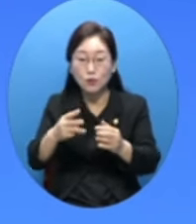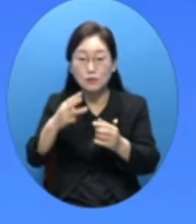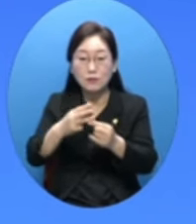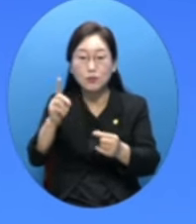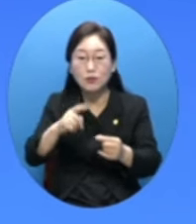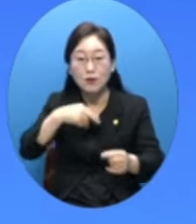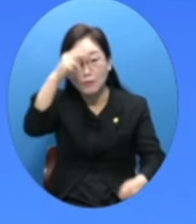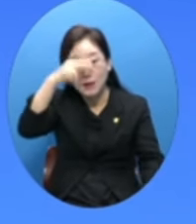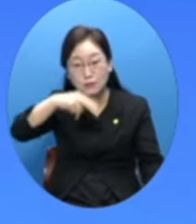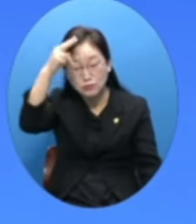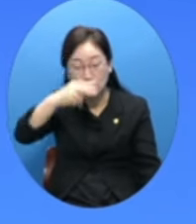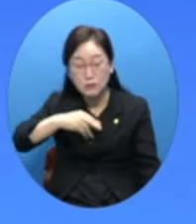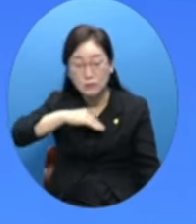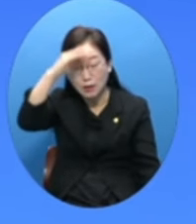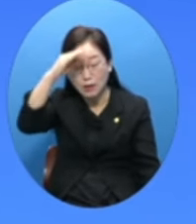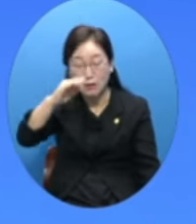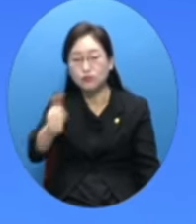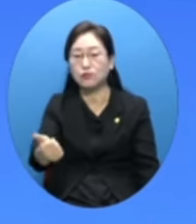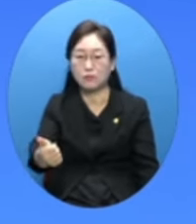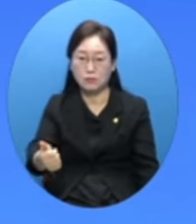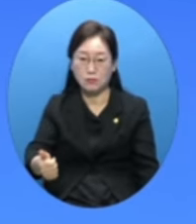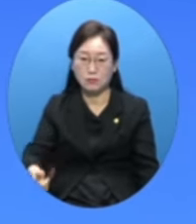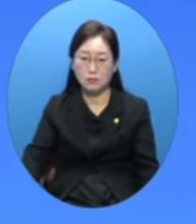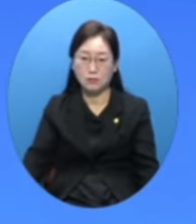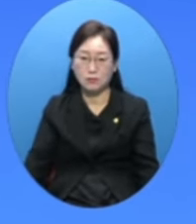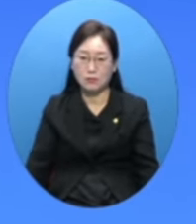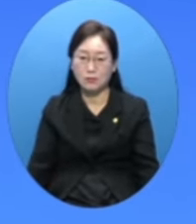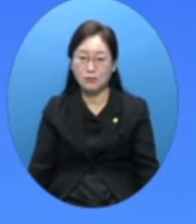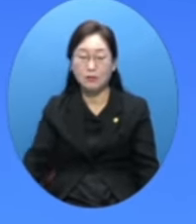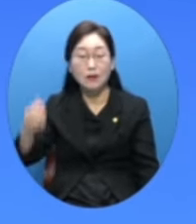것입니다. 근데 우리나라는 또